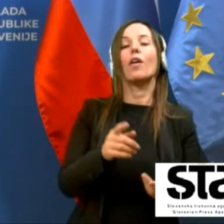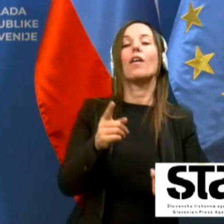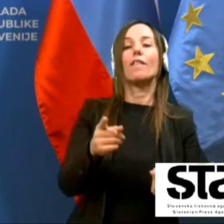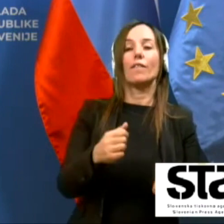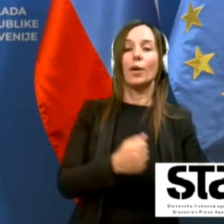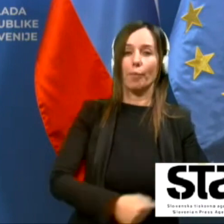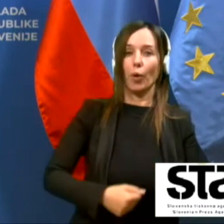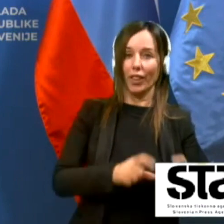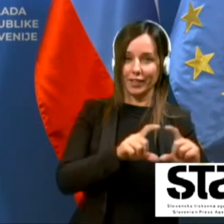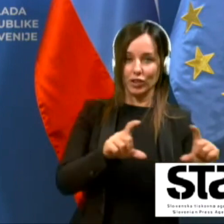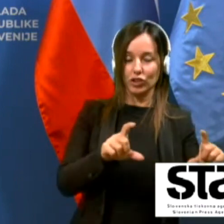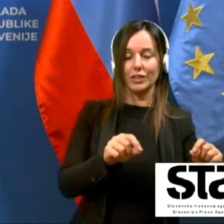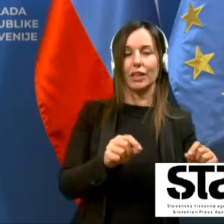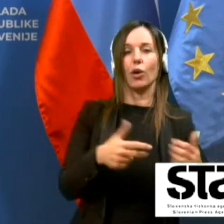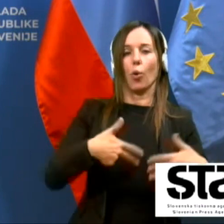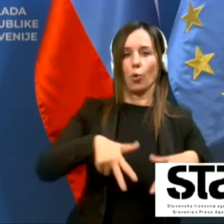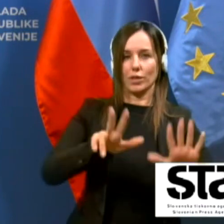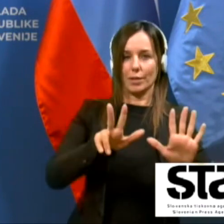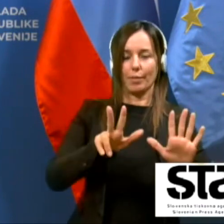18.